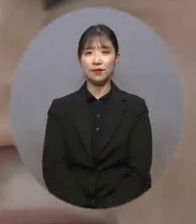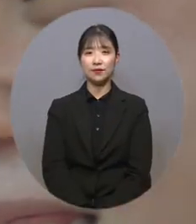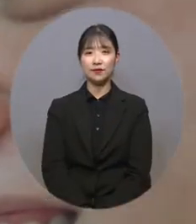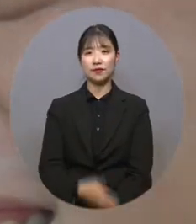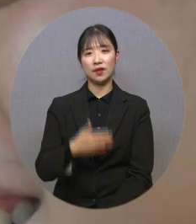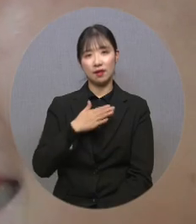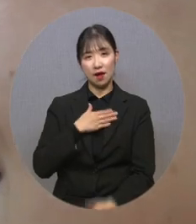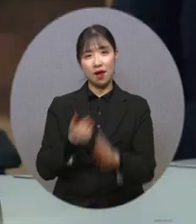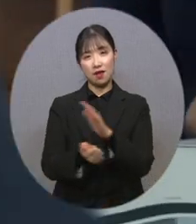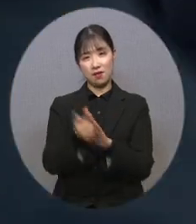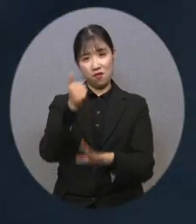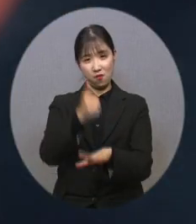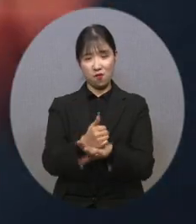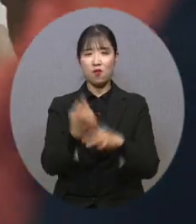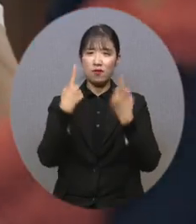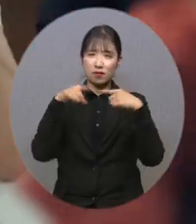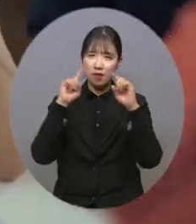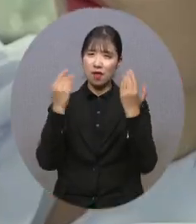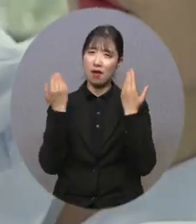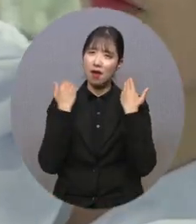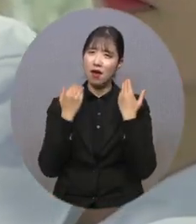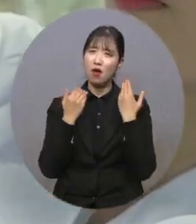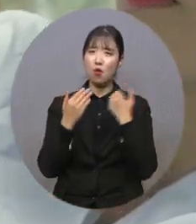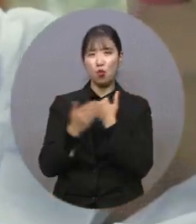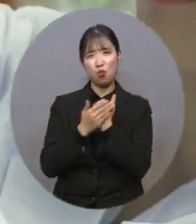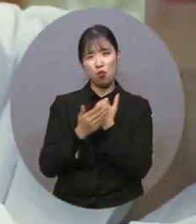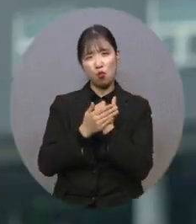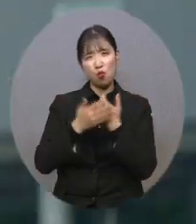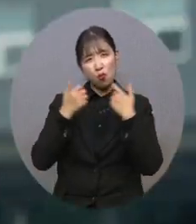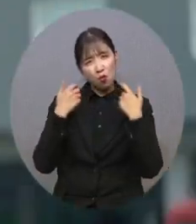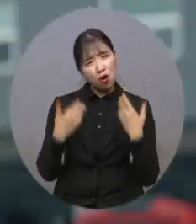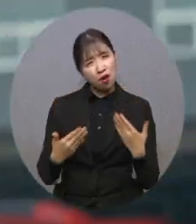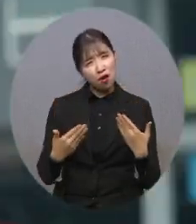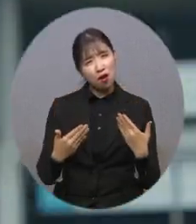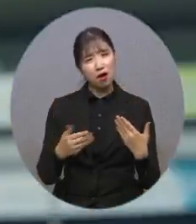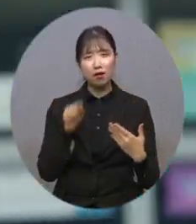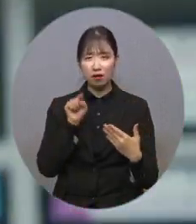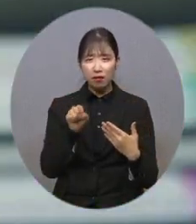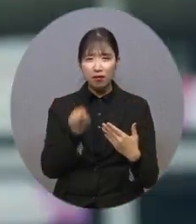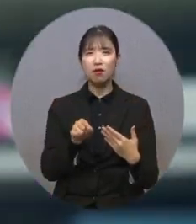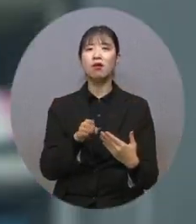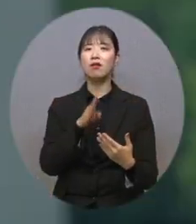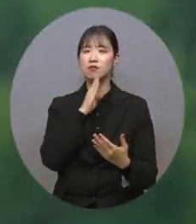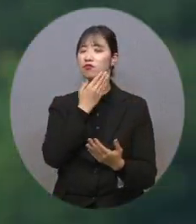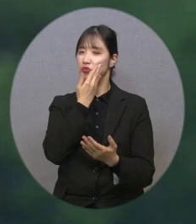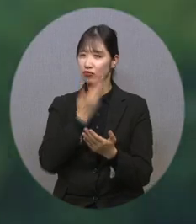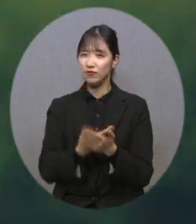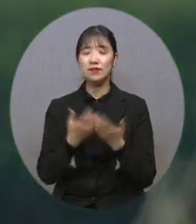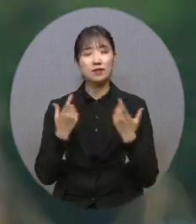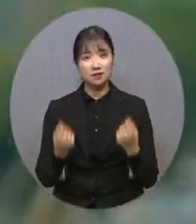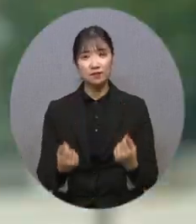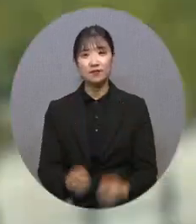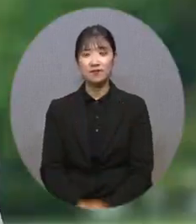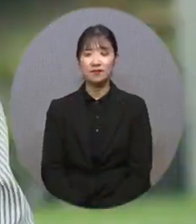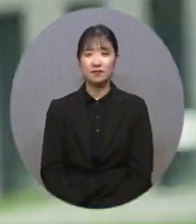나의 성공에 대학이 얼마나 도움이 되는 곳인지 그게 가장 중요한 거